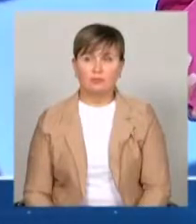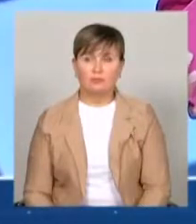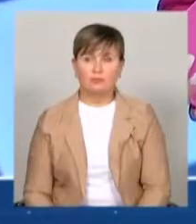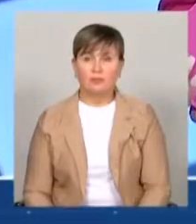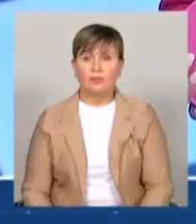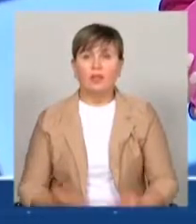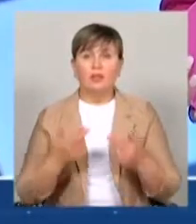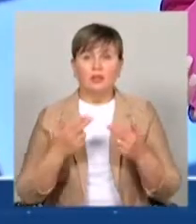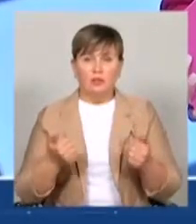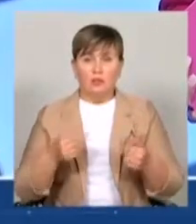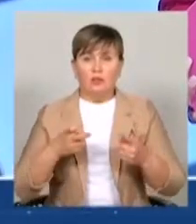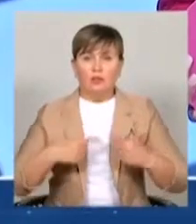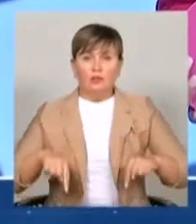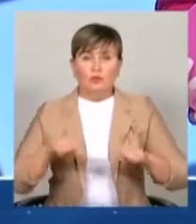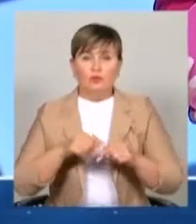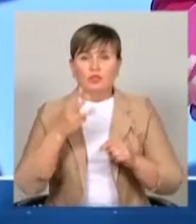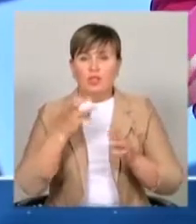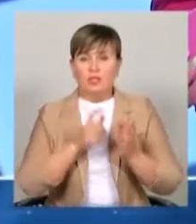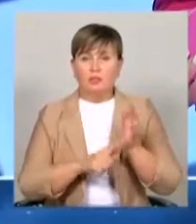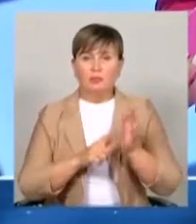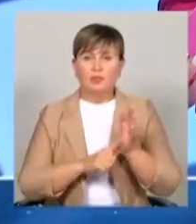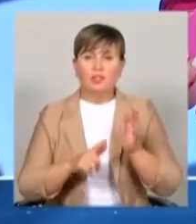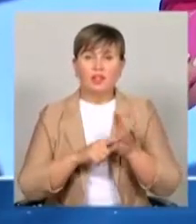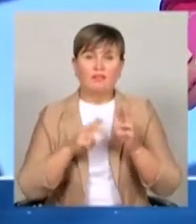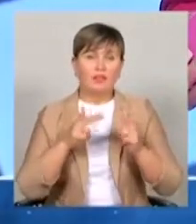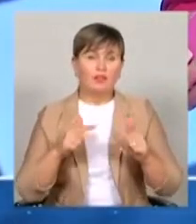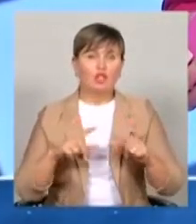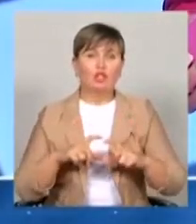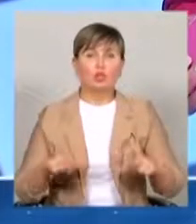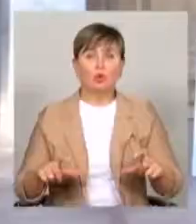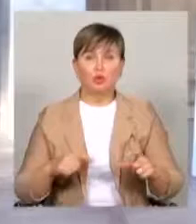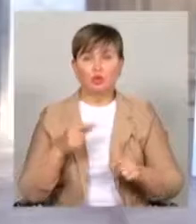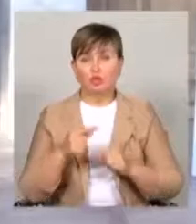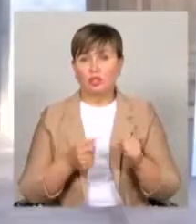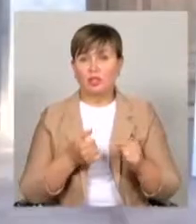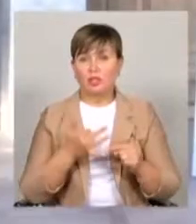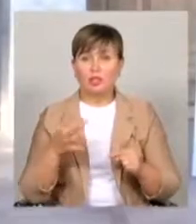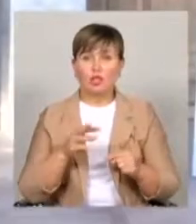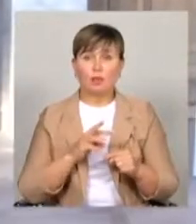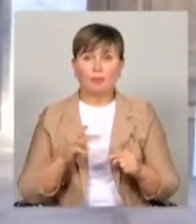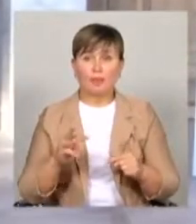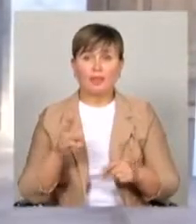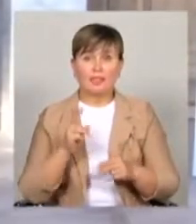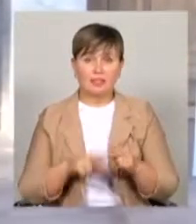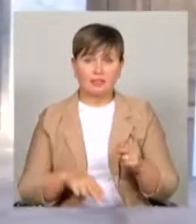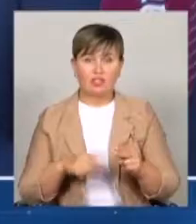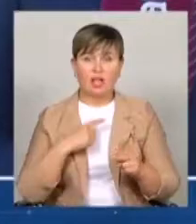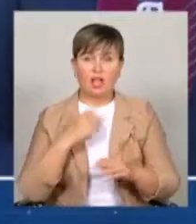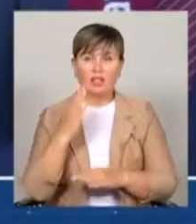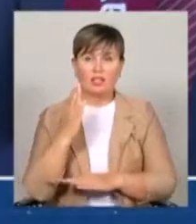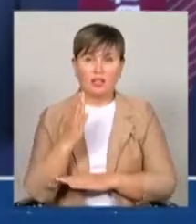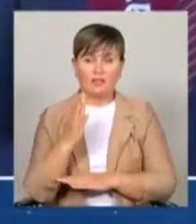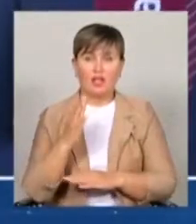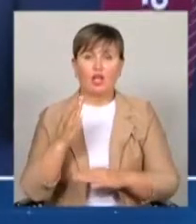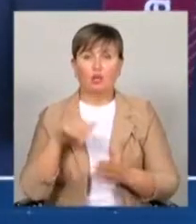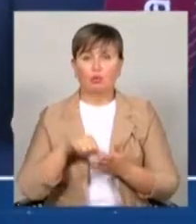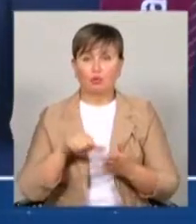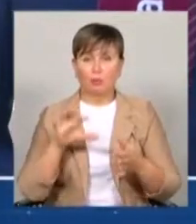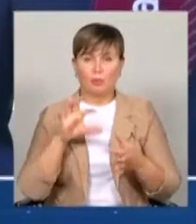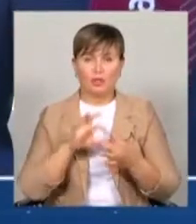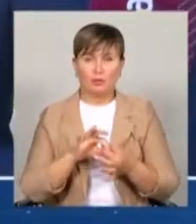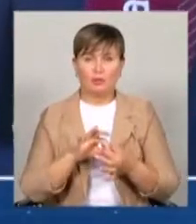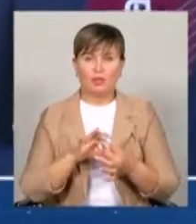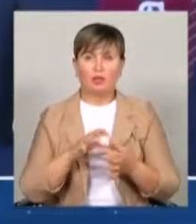Да, Дина, на участке 377 во Дворце школьников буквально через несколько минут завершится голосование. К участку прикреплены